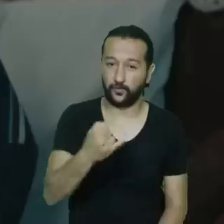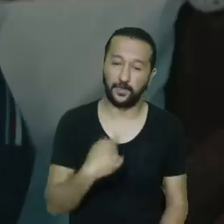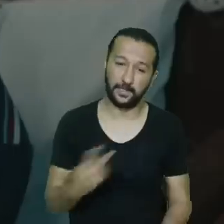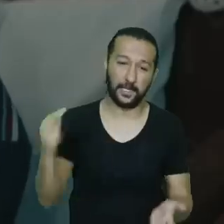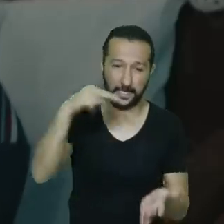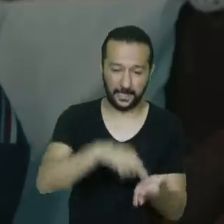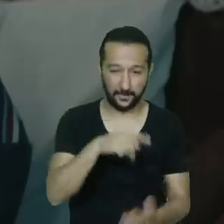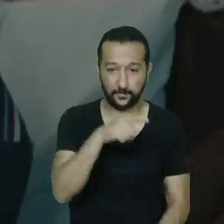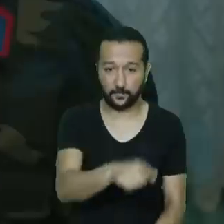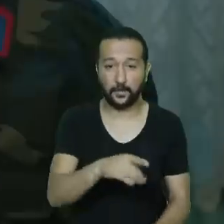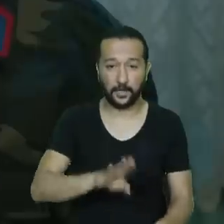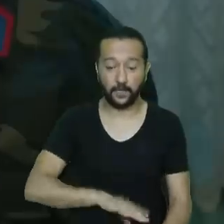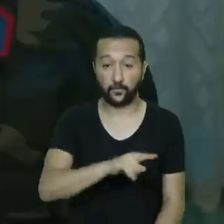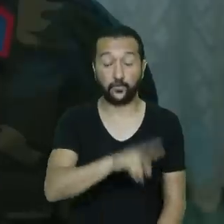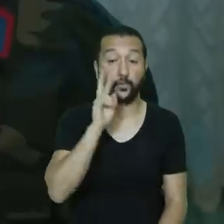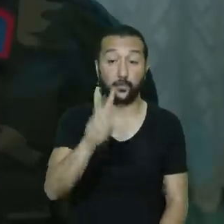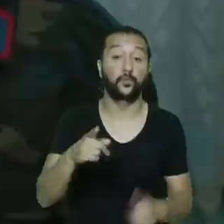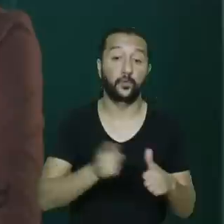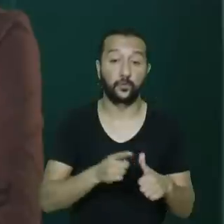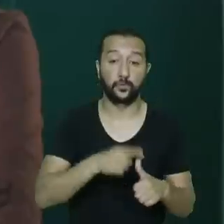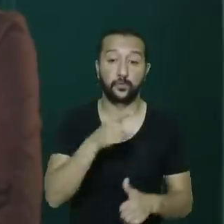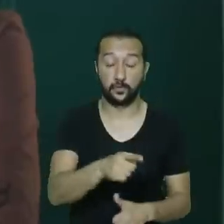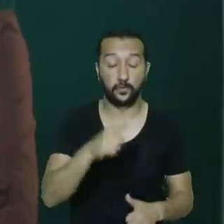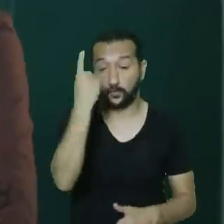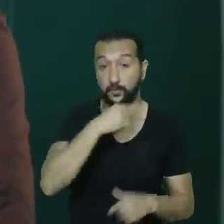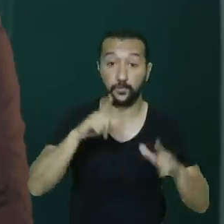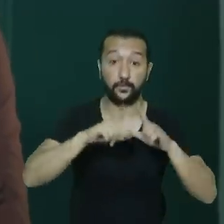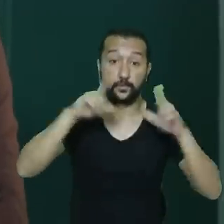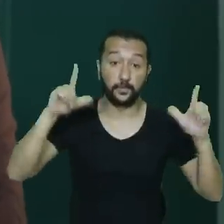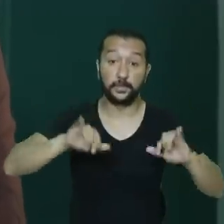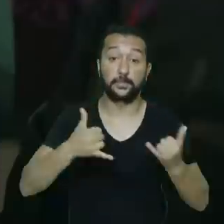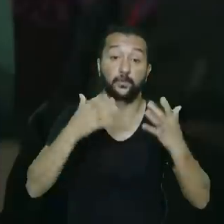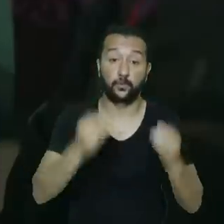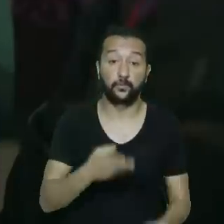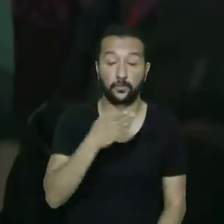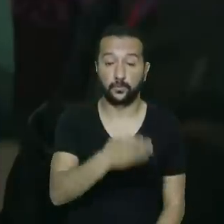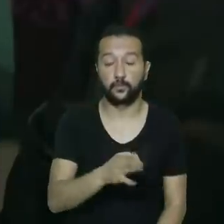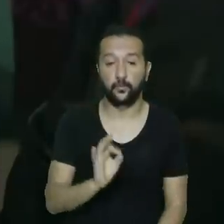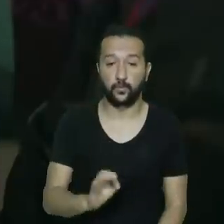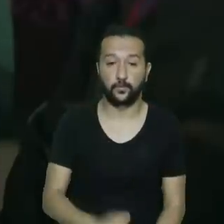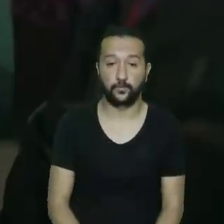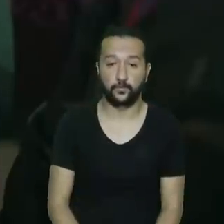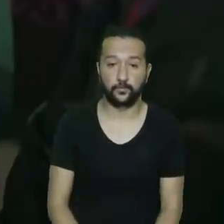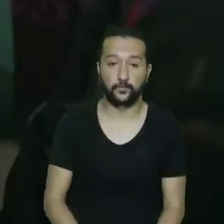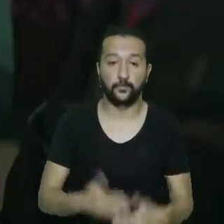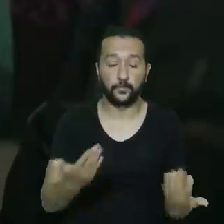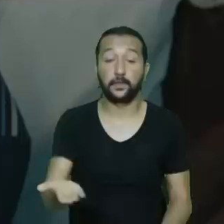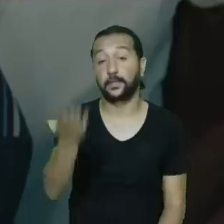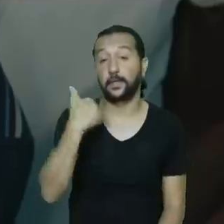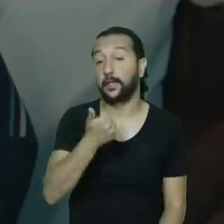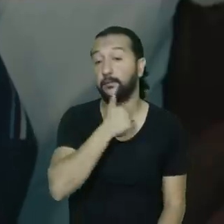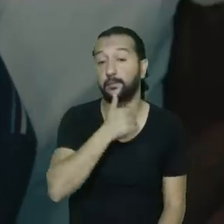kalktıydın. Yavrucak görmüş önce. Bir tipeyizi atmış, kireç kesmiş suratı böyle. Yetiş